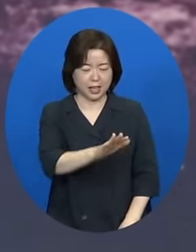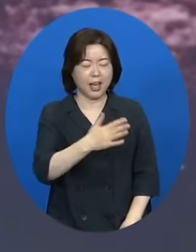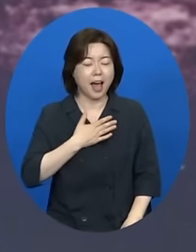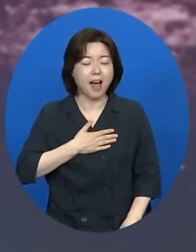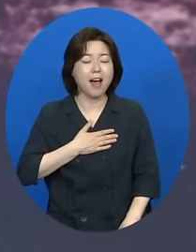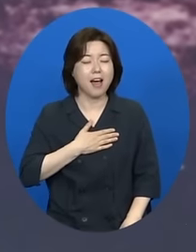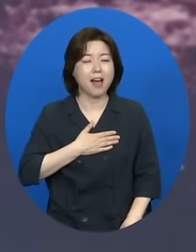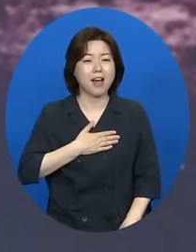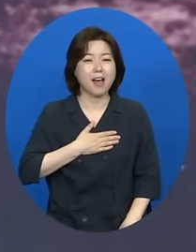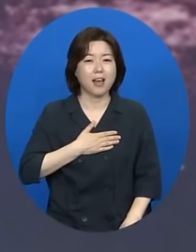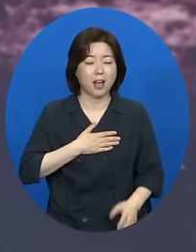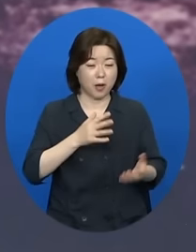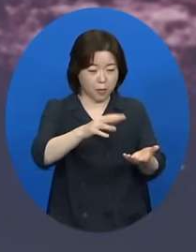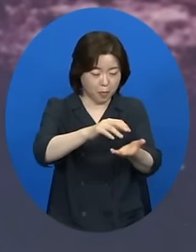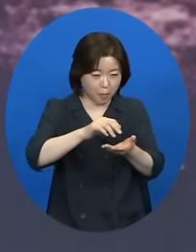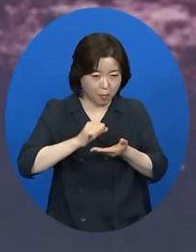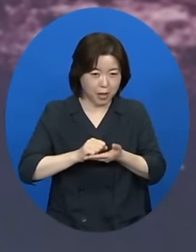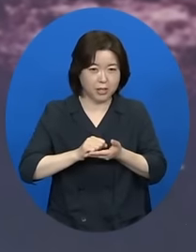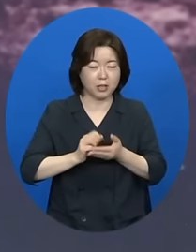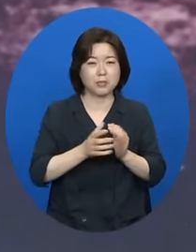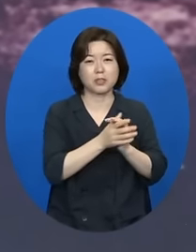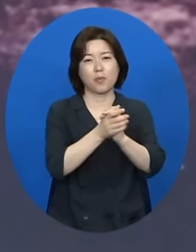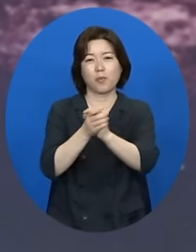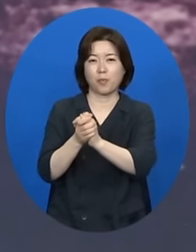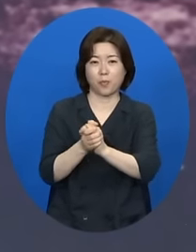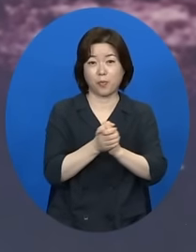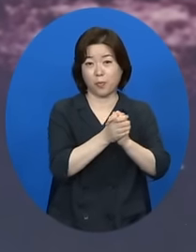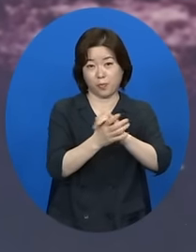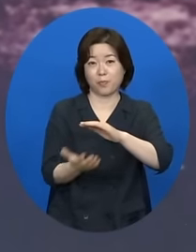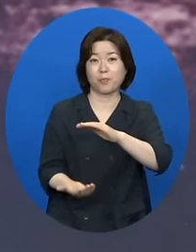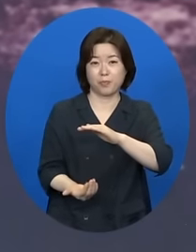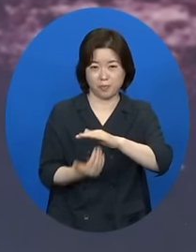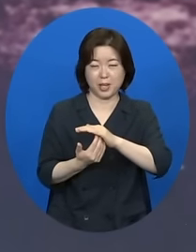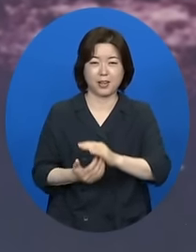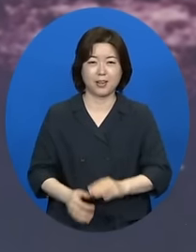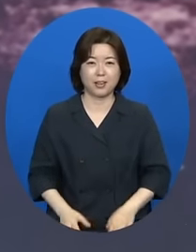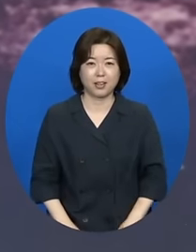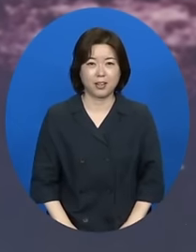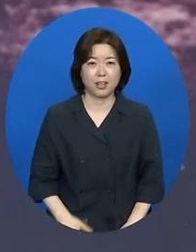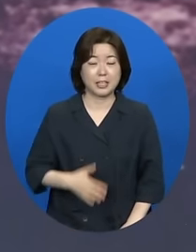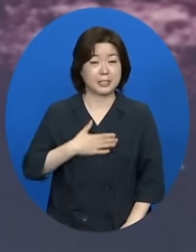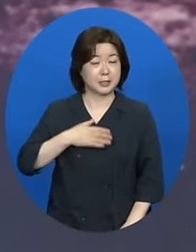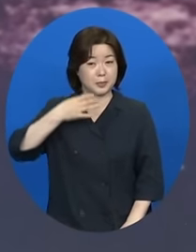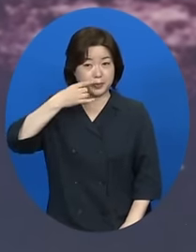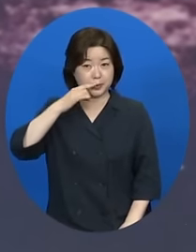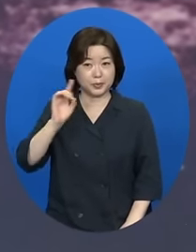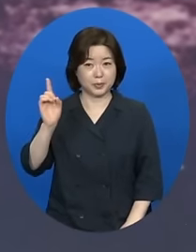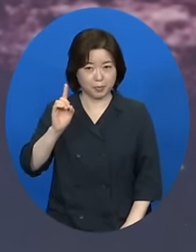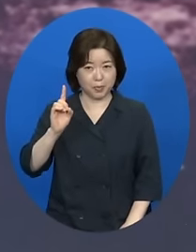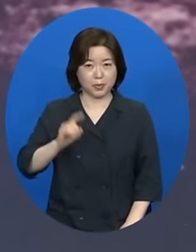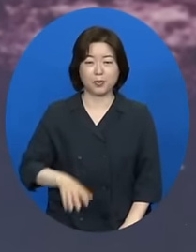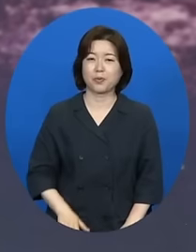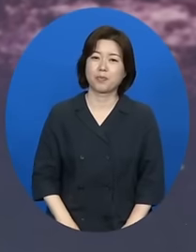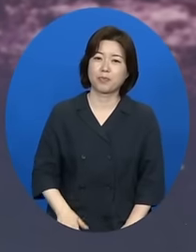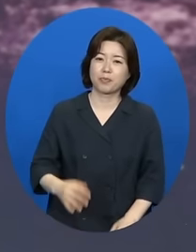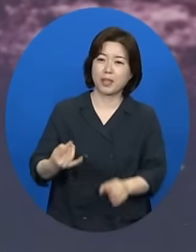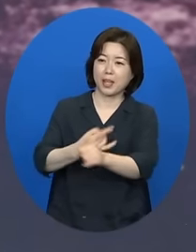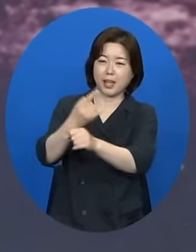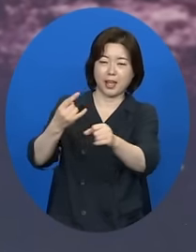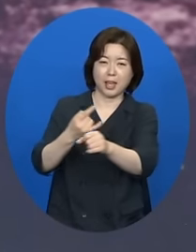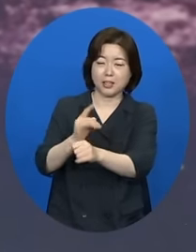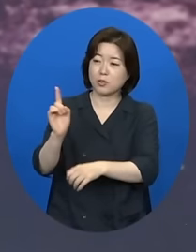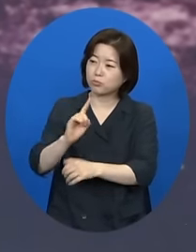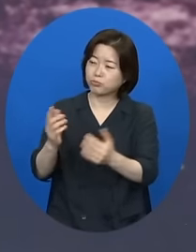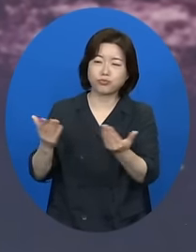하고 이제 받으면서 화해가 이제 일어나게 되죠. 저는 궁금한 것이, 도대체 에서에게 무슨 일이